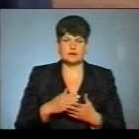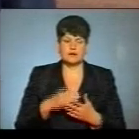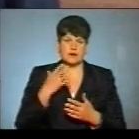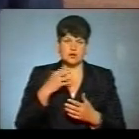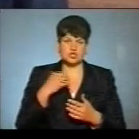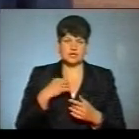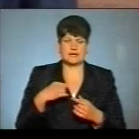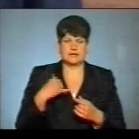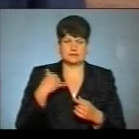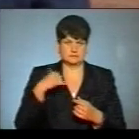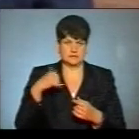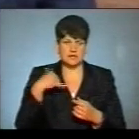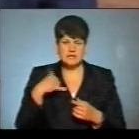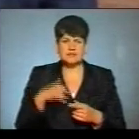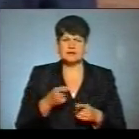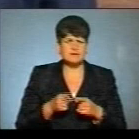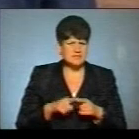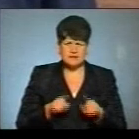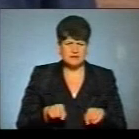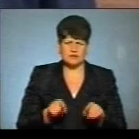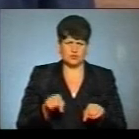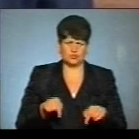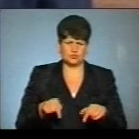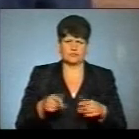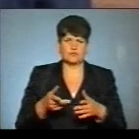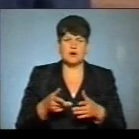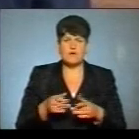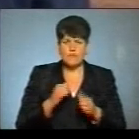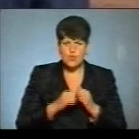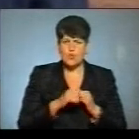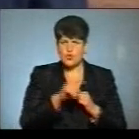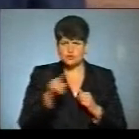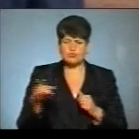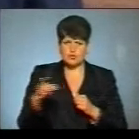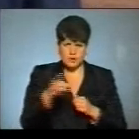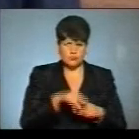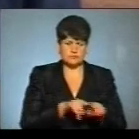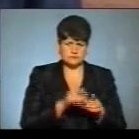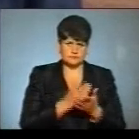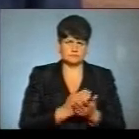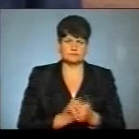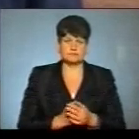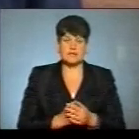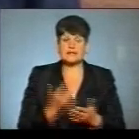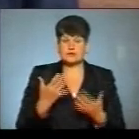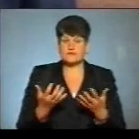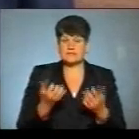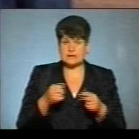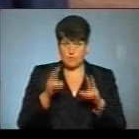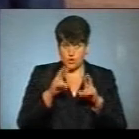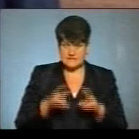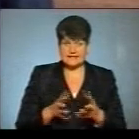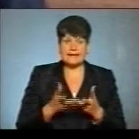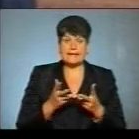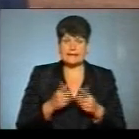ж специфіка роботи не тільки в Тернополі, тут в міськрайонному, але і по кожному районі, зокрема. Якщо взяти проаналізувати